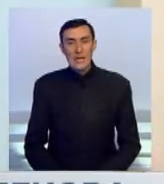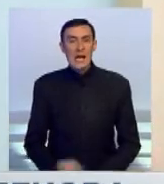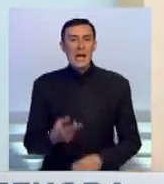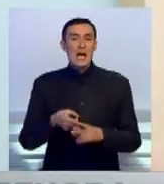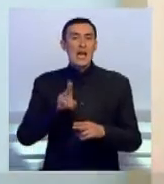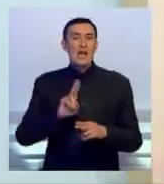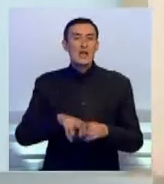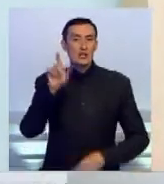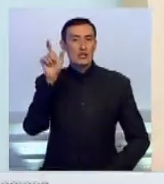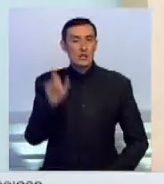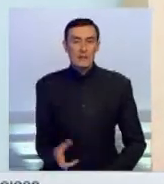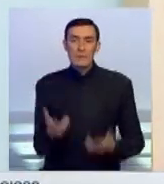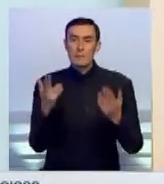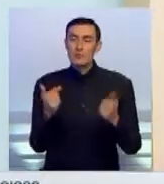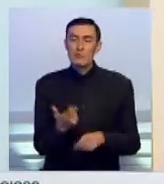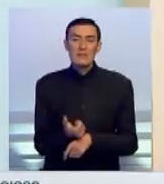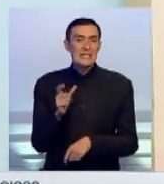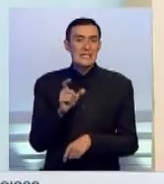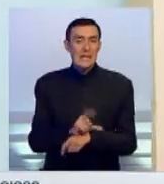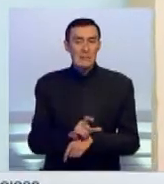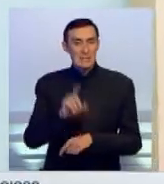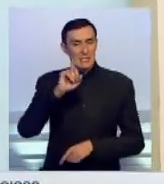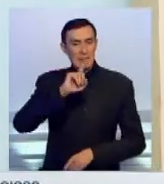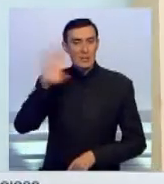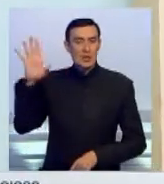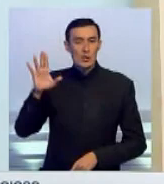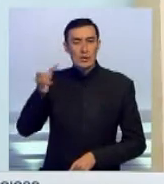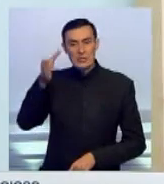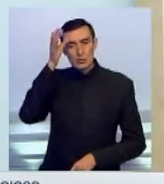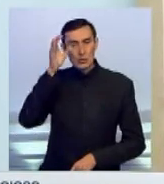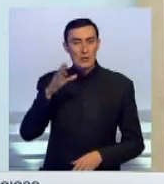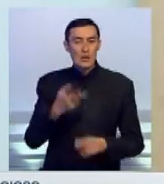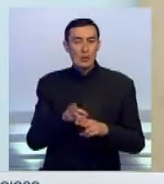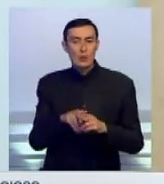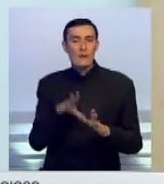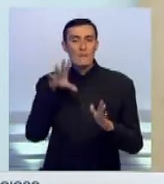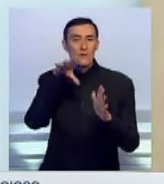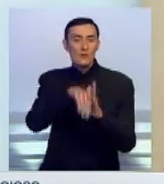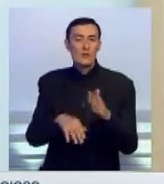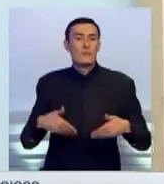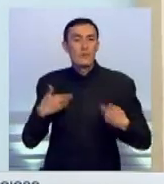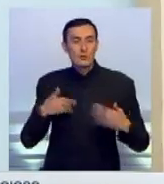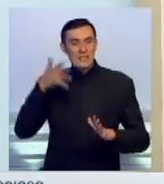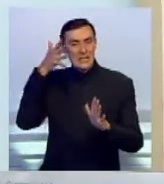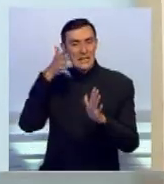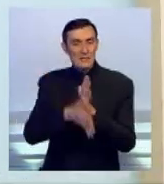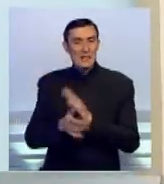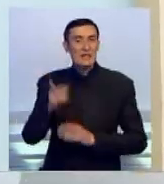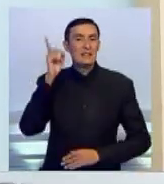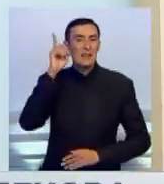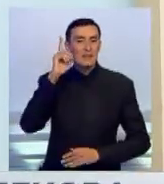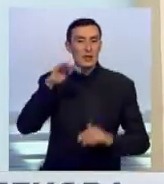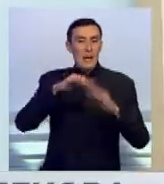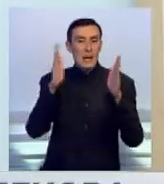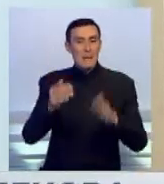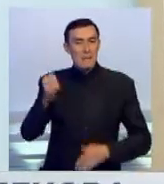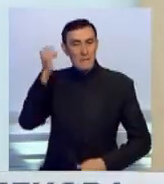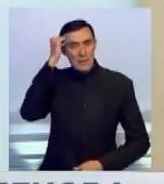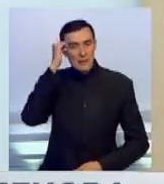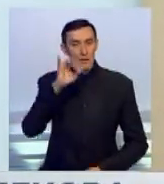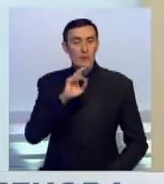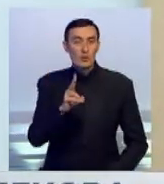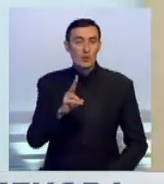Этот человек, безусловно, один из самых ярких казахстанских ученых, внесший неоценимый вклад в исследование древних памятников тюркской культуры,